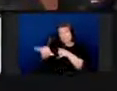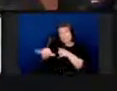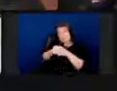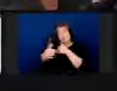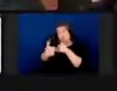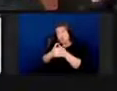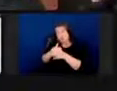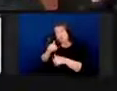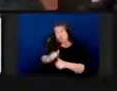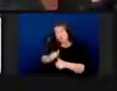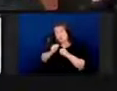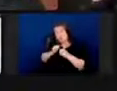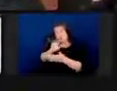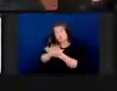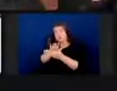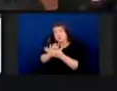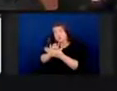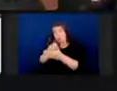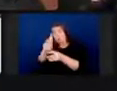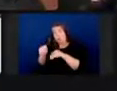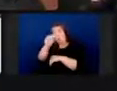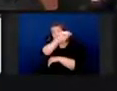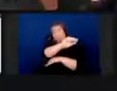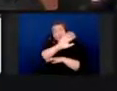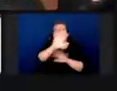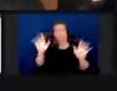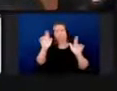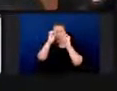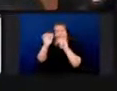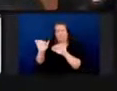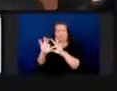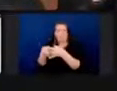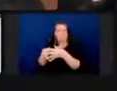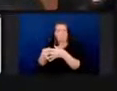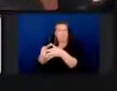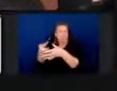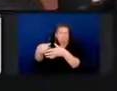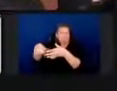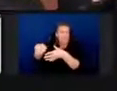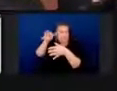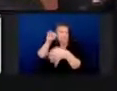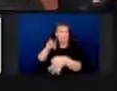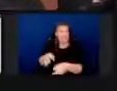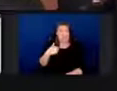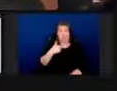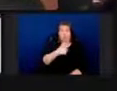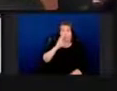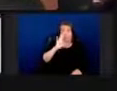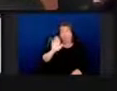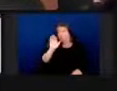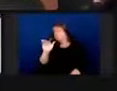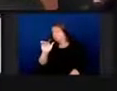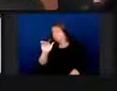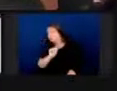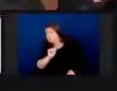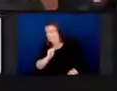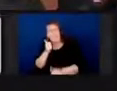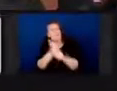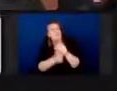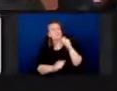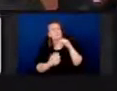Sisi hatutafanya uamuzi, wala ni uamuzi wa familia. Kwa hivyo tutakuwa